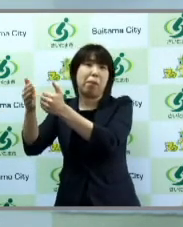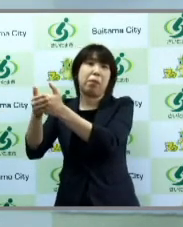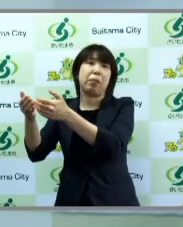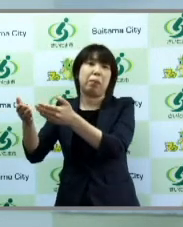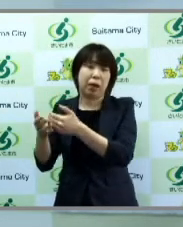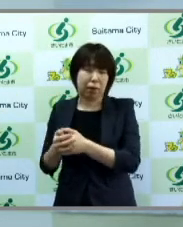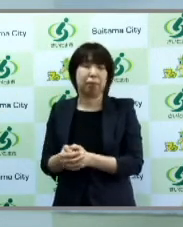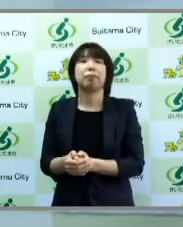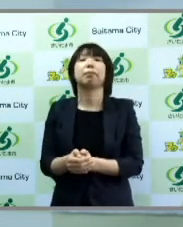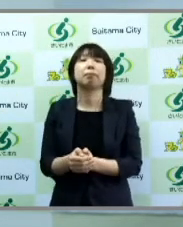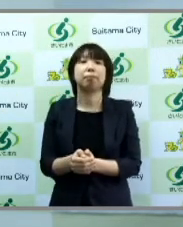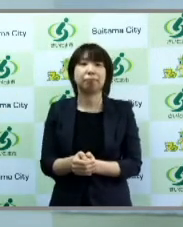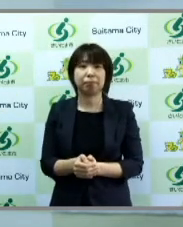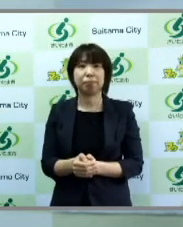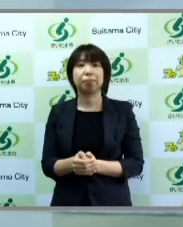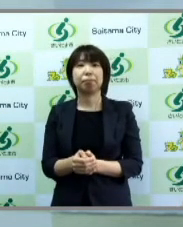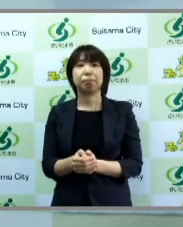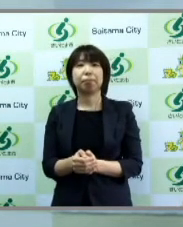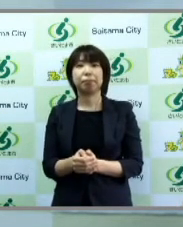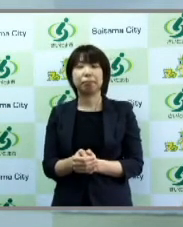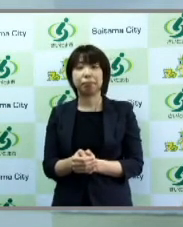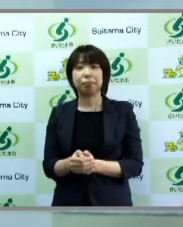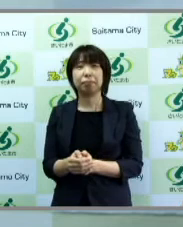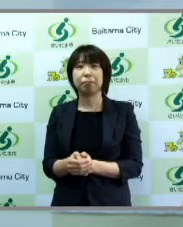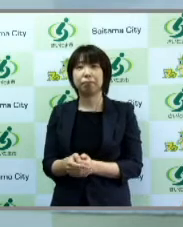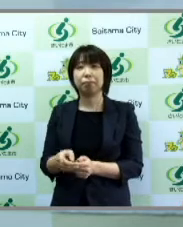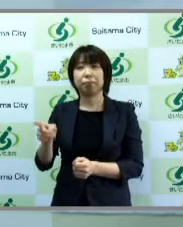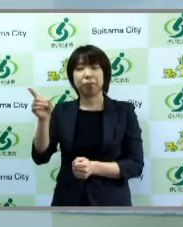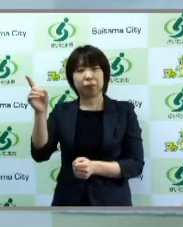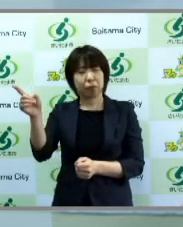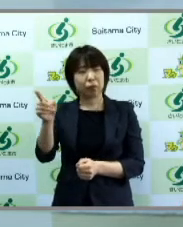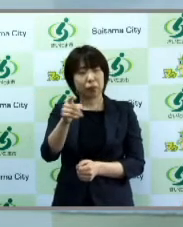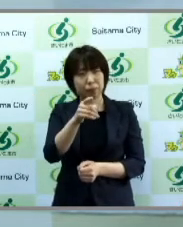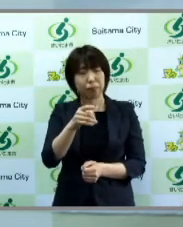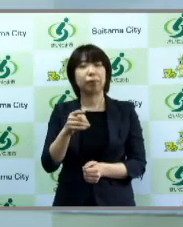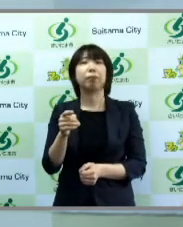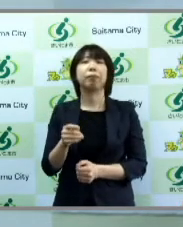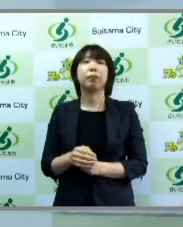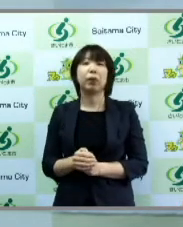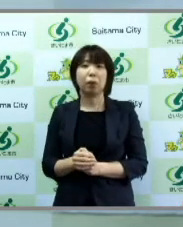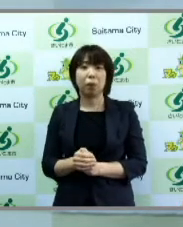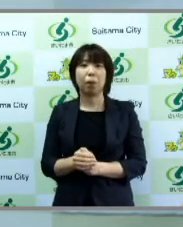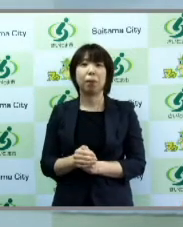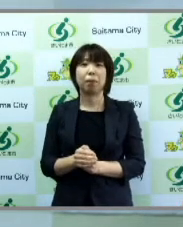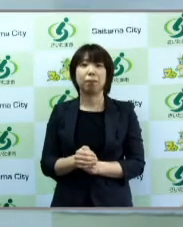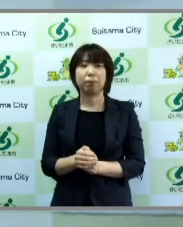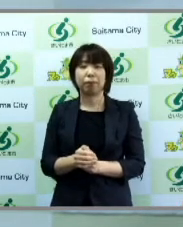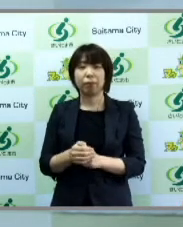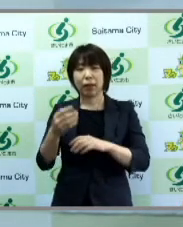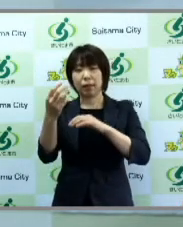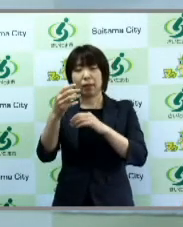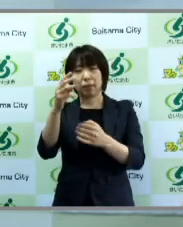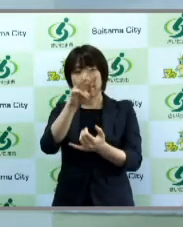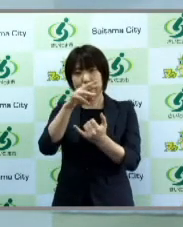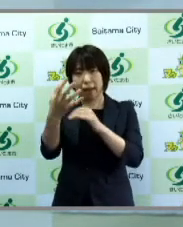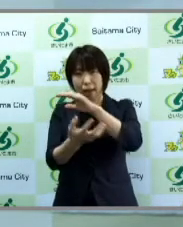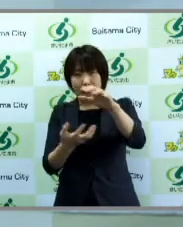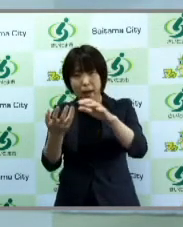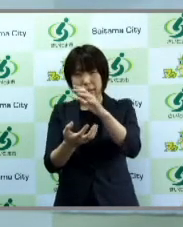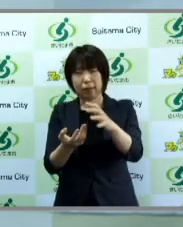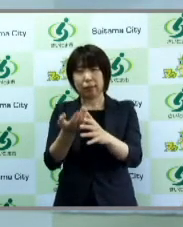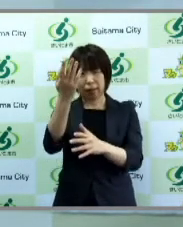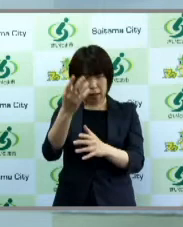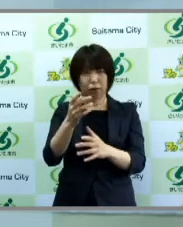ったところであります。こうした対応を振り返りますと、発生後即座に対応をしました